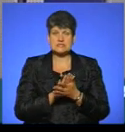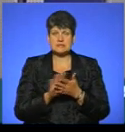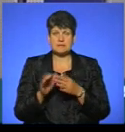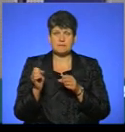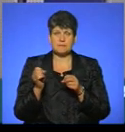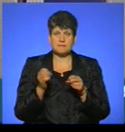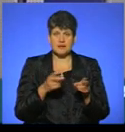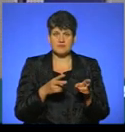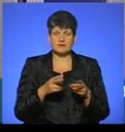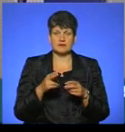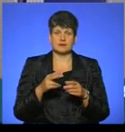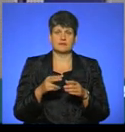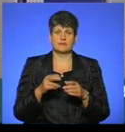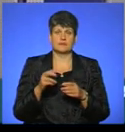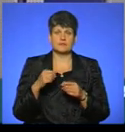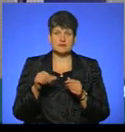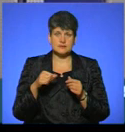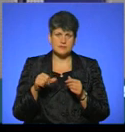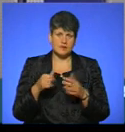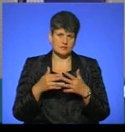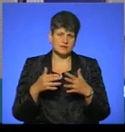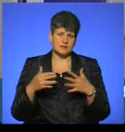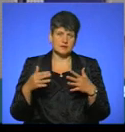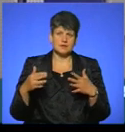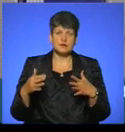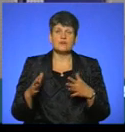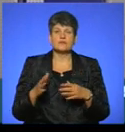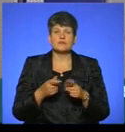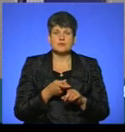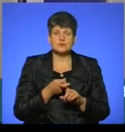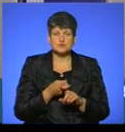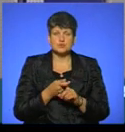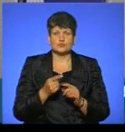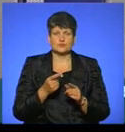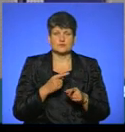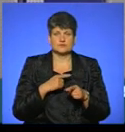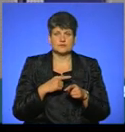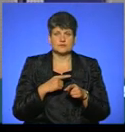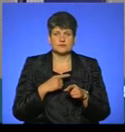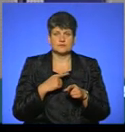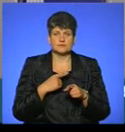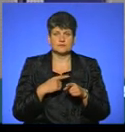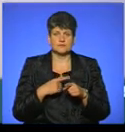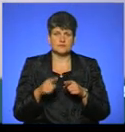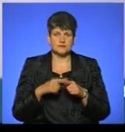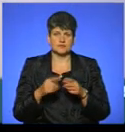диспалива чи інших нафтопродуктів внаслідок інтенсивних дощів.